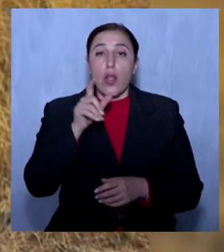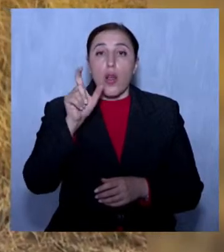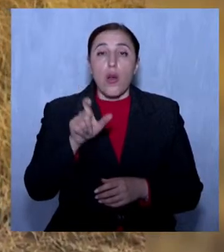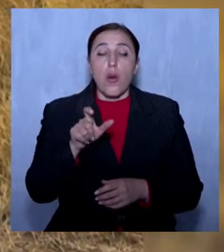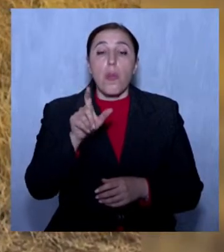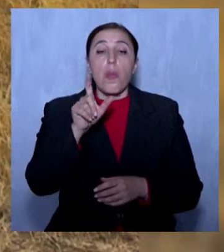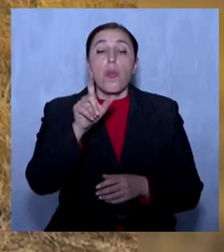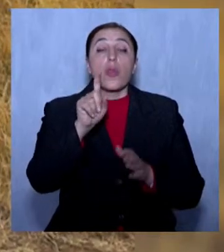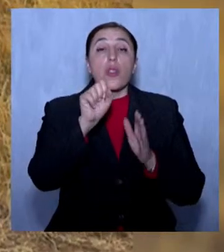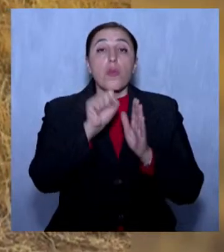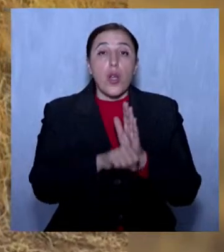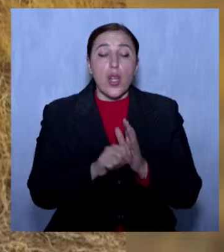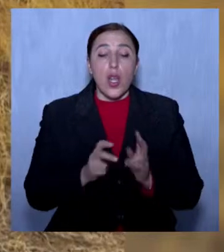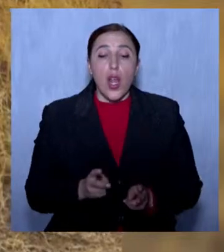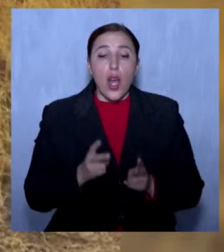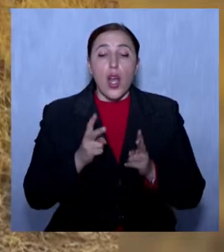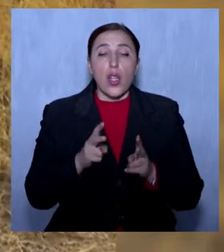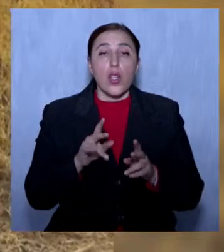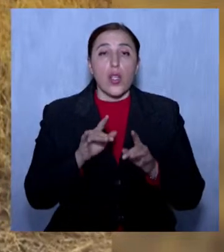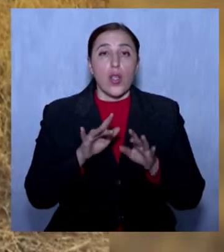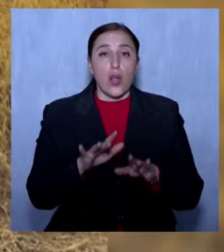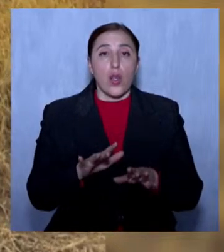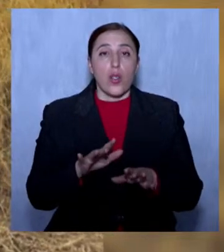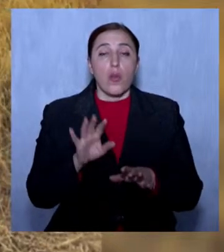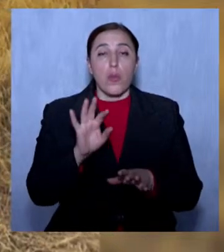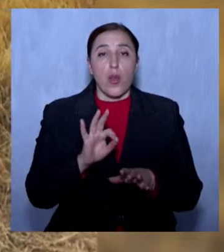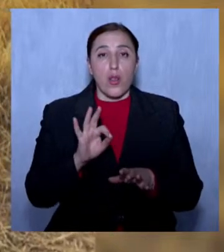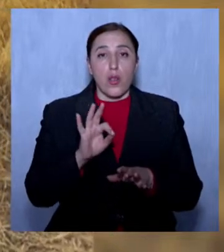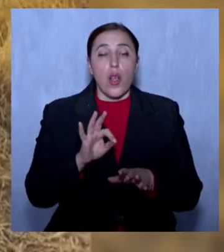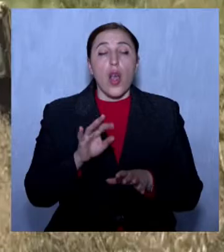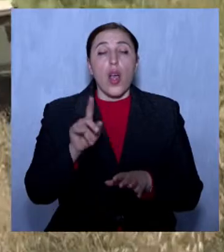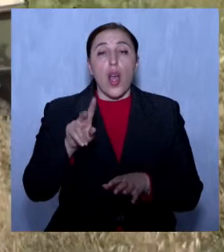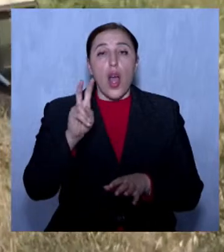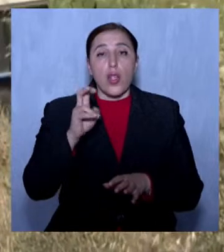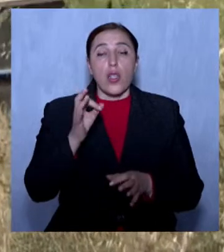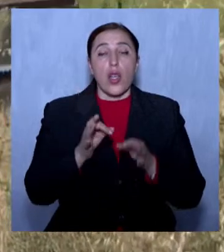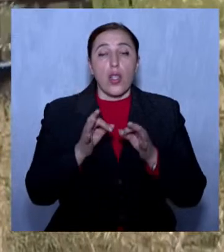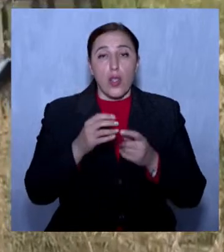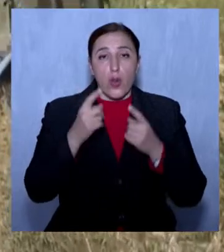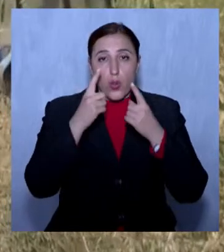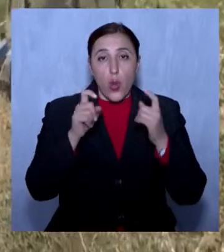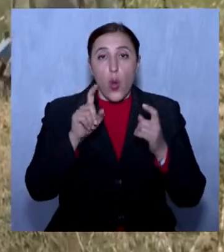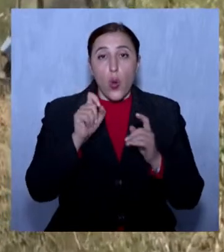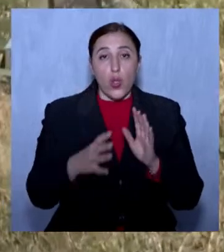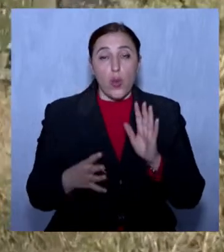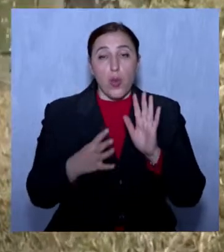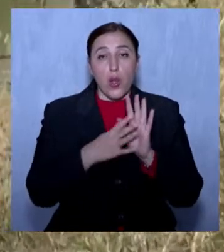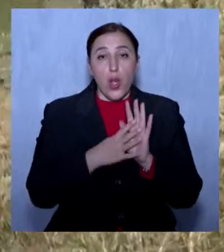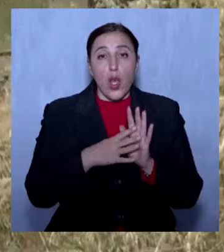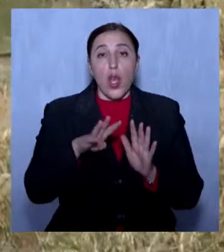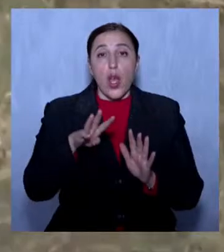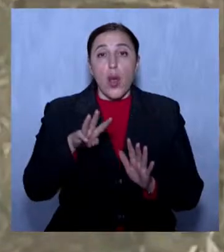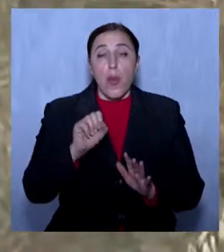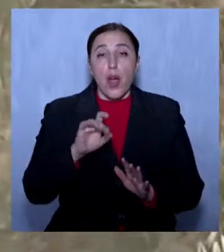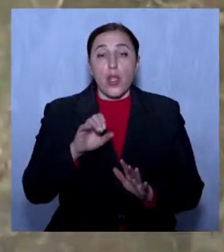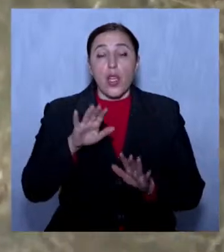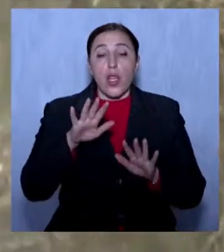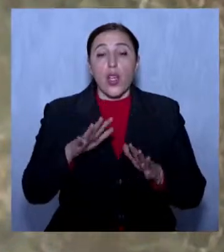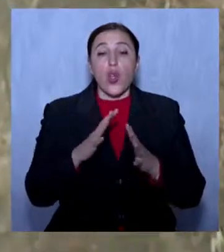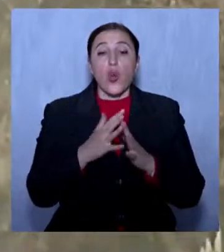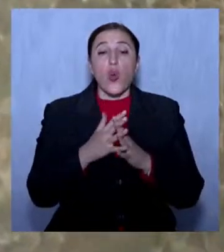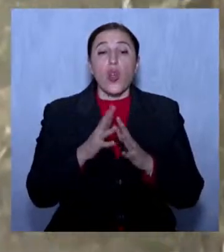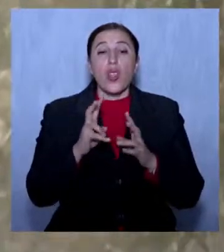սպանած անձին եւ հանցագործության գործիքը, հաղորդում են Արցախի դատախազությունից։ Հոկտեմբերի 9-ին Մարտակերտի հատվածում